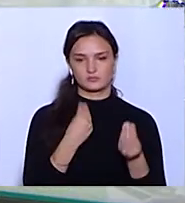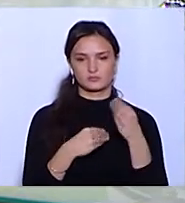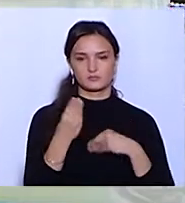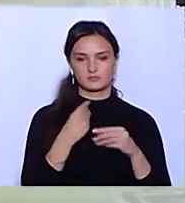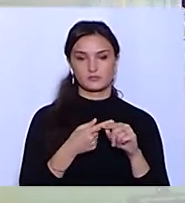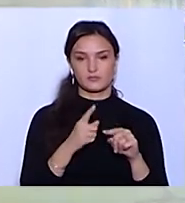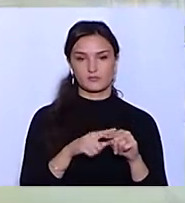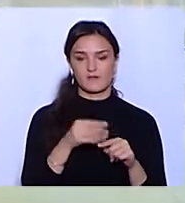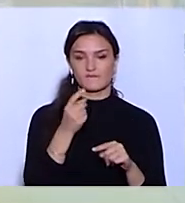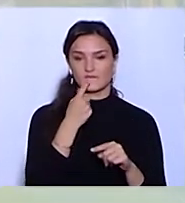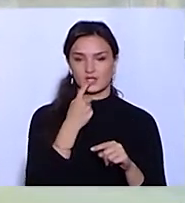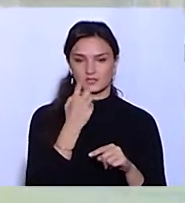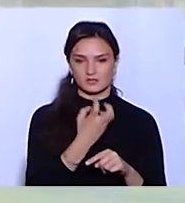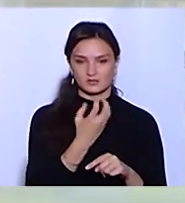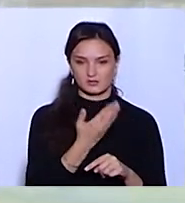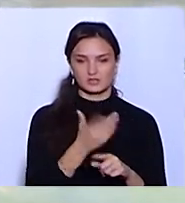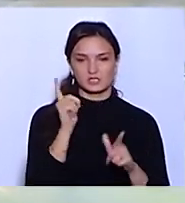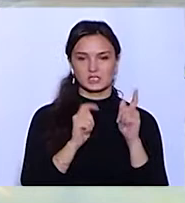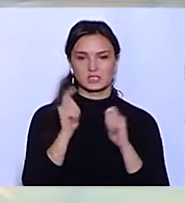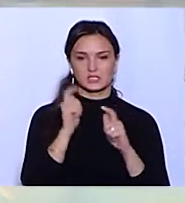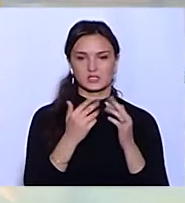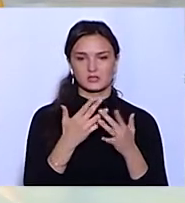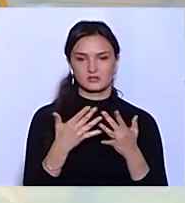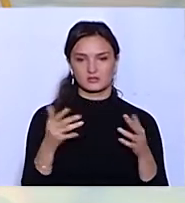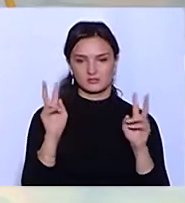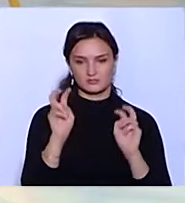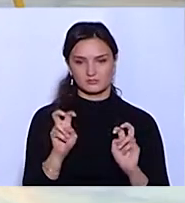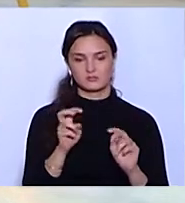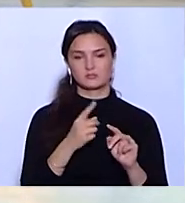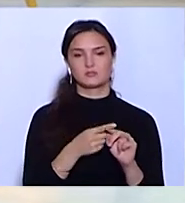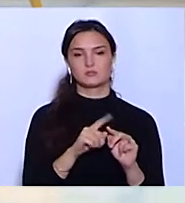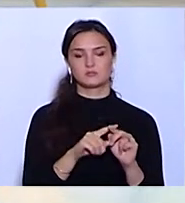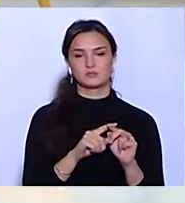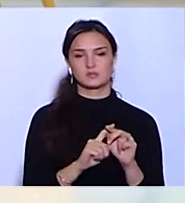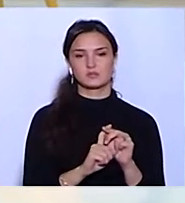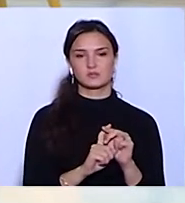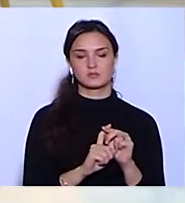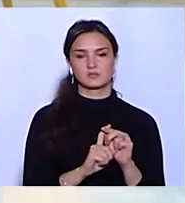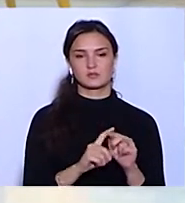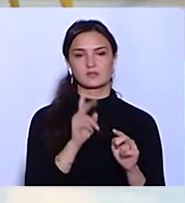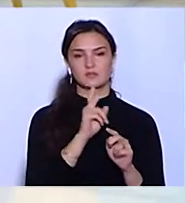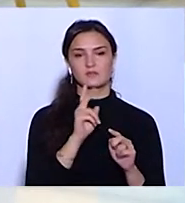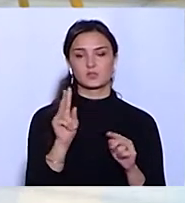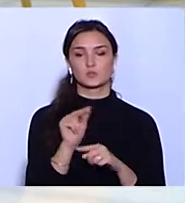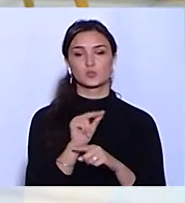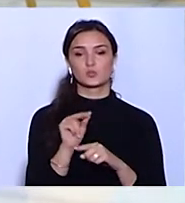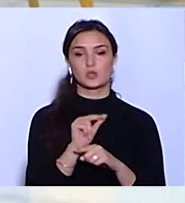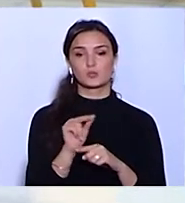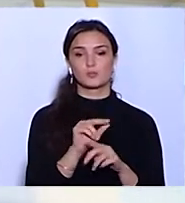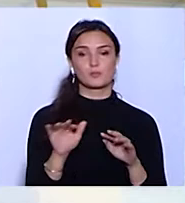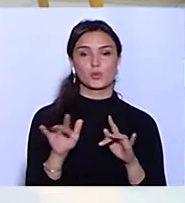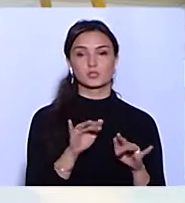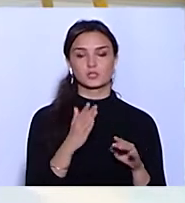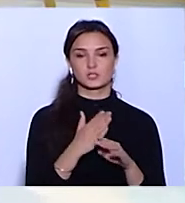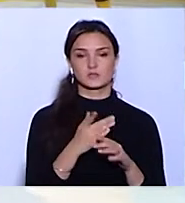იგულისხმება კვერცხის სახით, რძის ნაწარმის სახით და განსაკუთრებით ვინც გადის მკურნალობის პროცესი, იმიტომ